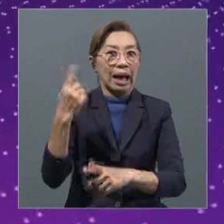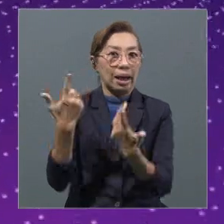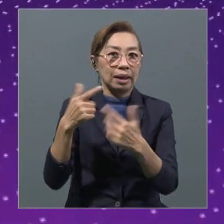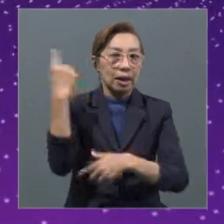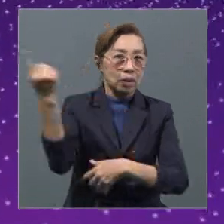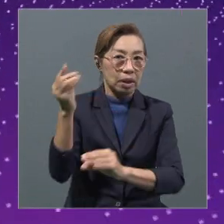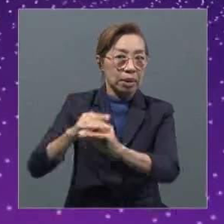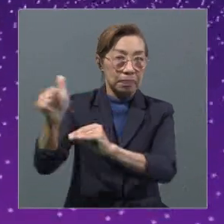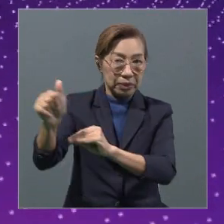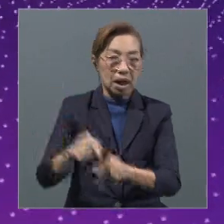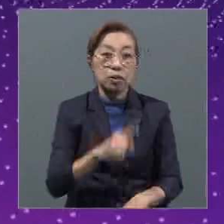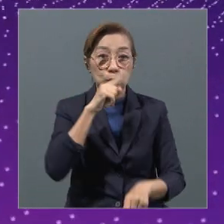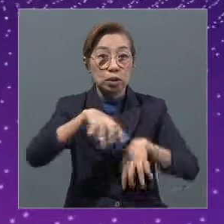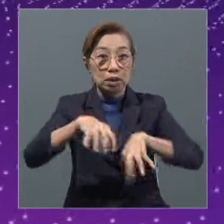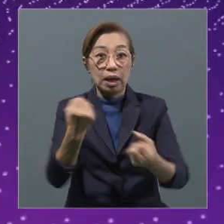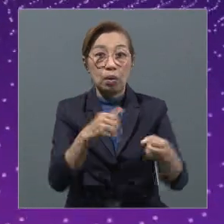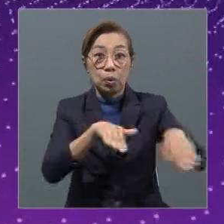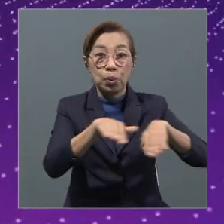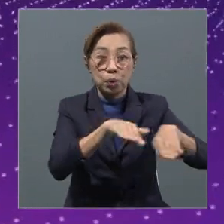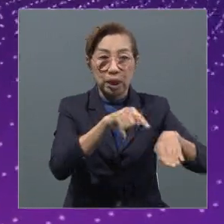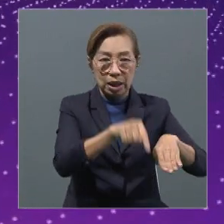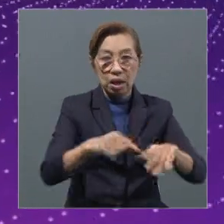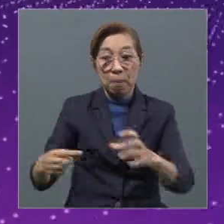อู่ตะเภาห่างจากพัทยาประมาณไม่เกิน20นาที